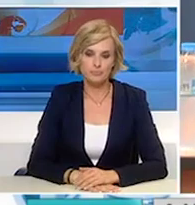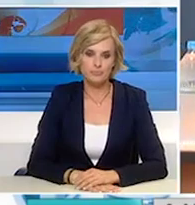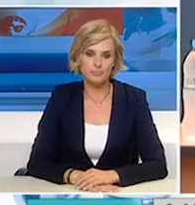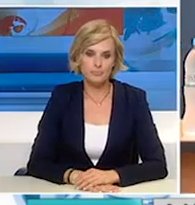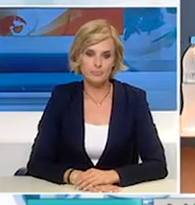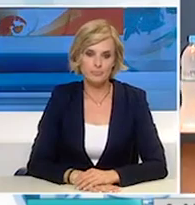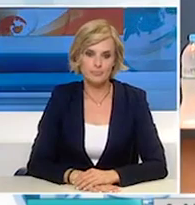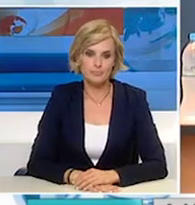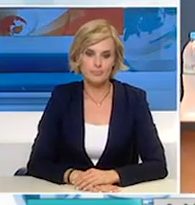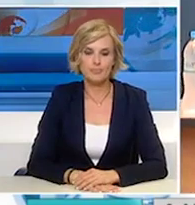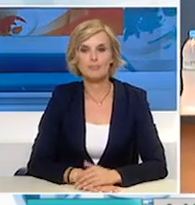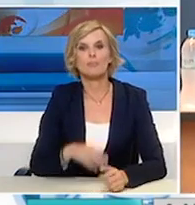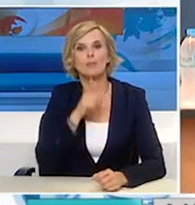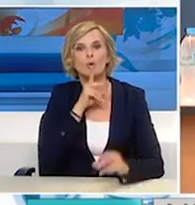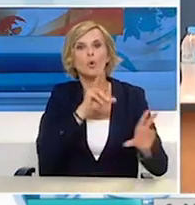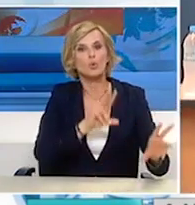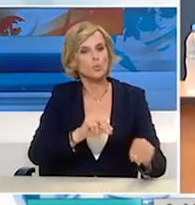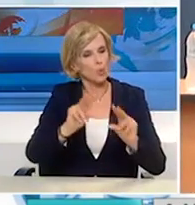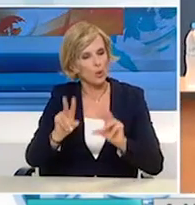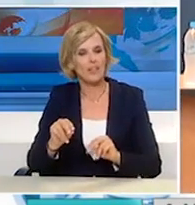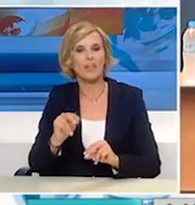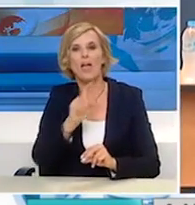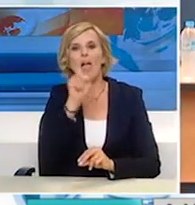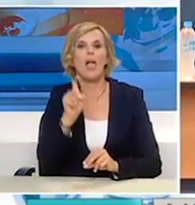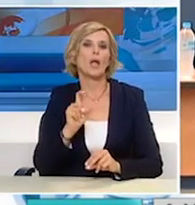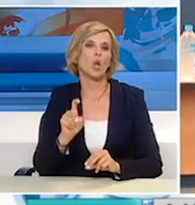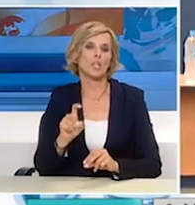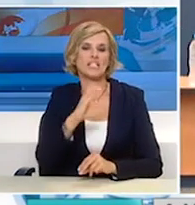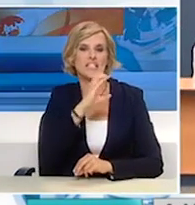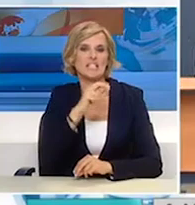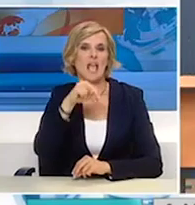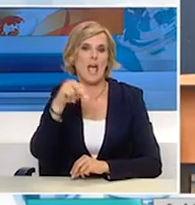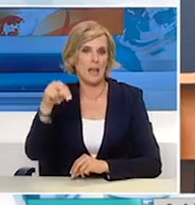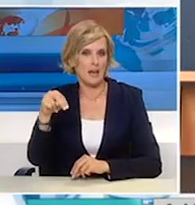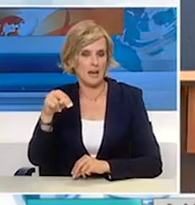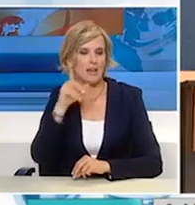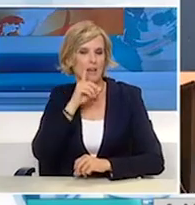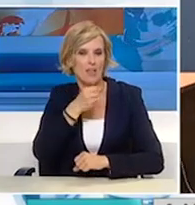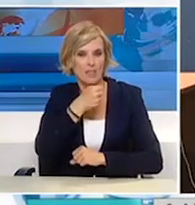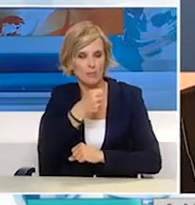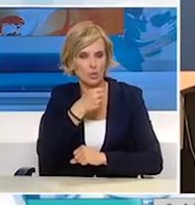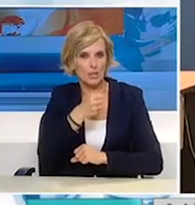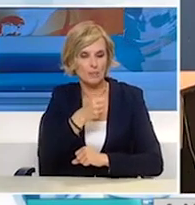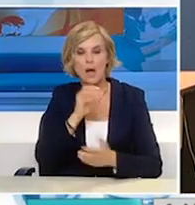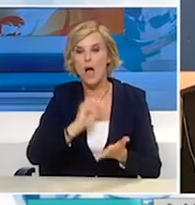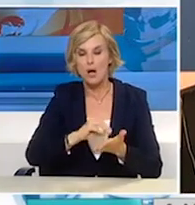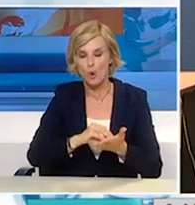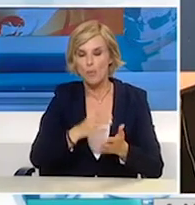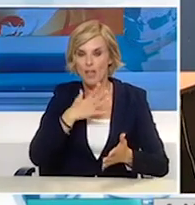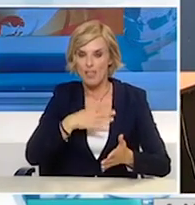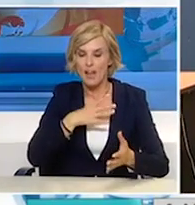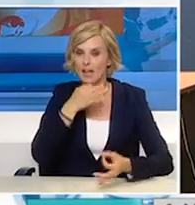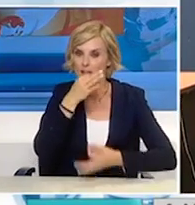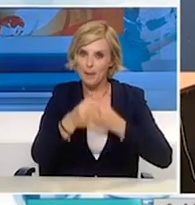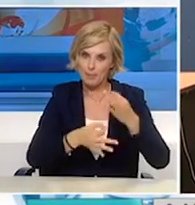Παρόμοια ερώτηση διατύπωσε και η κυρία Σπαγαδόρου από το CNN.gr και συμπληρώνει. Πώς αξιολογείται επιδημιολογικά το δίκτυο